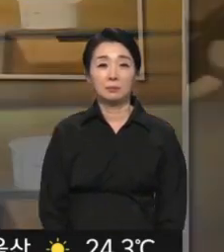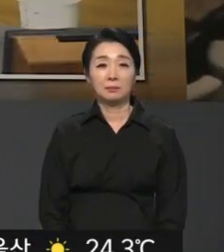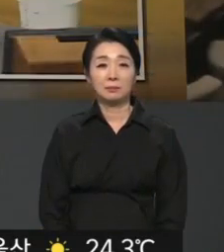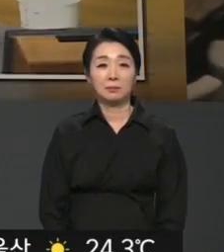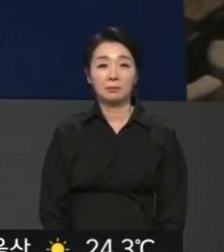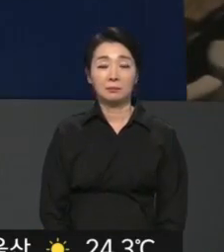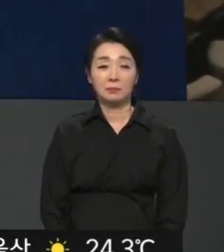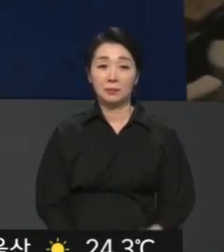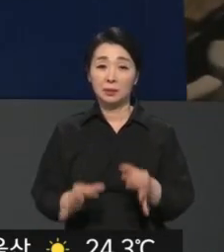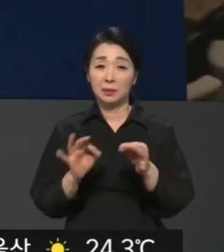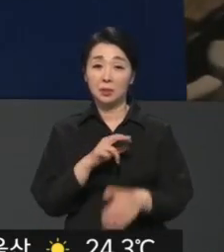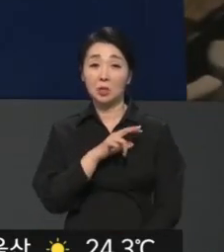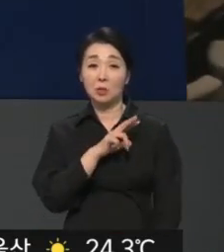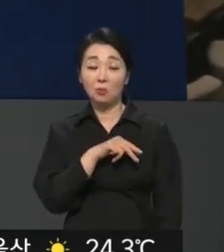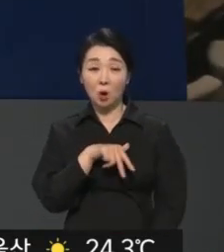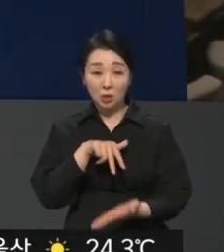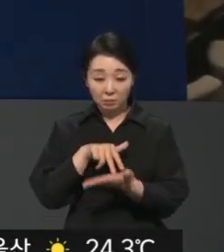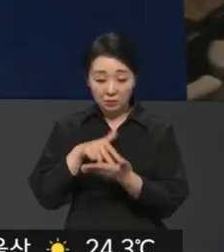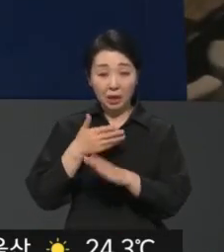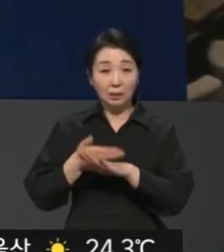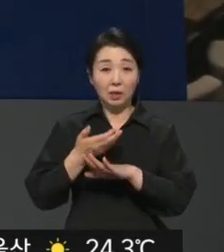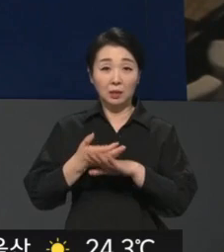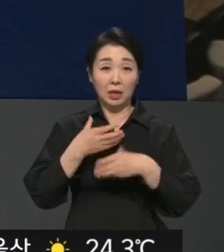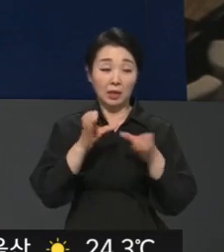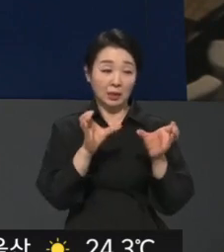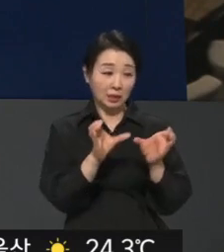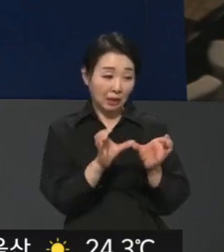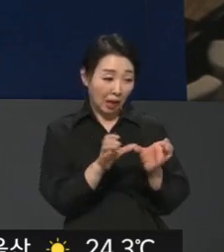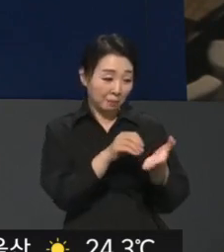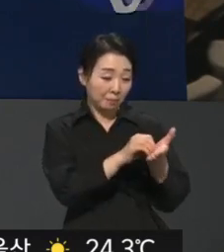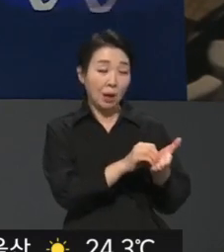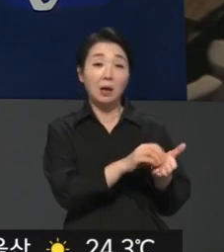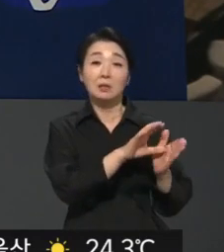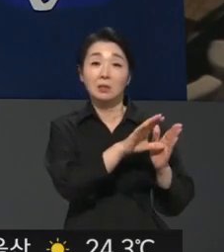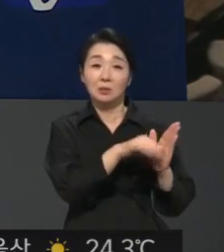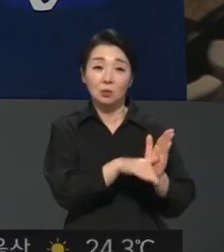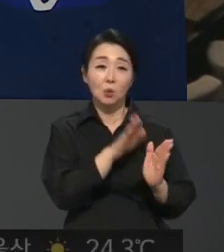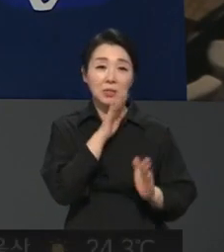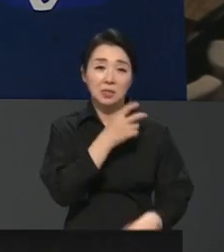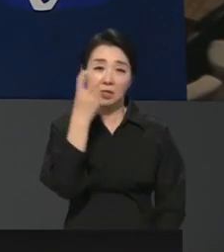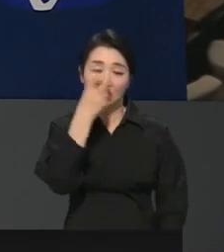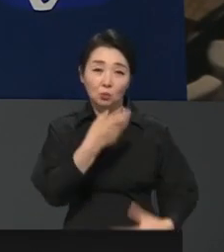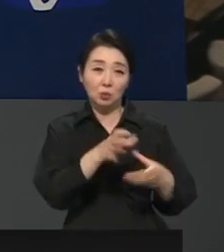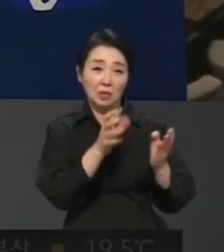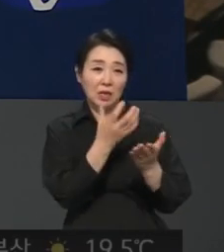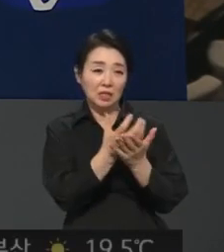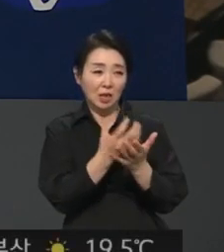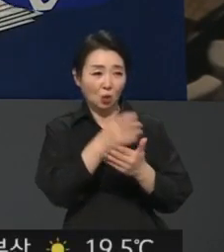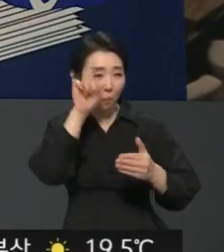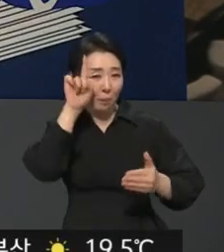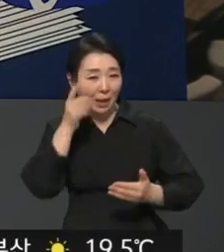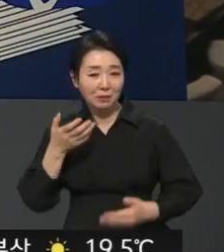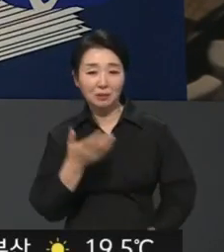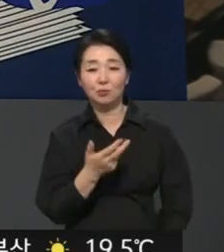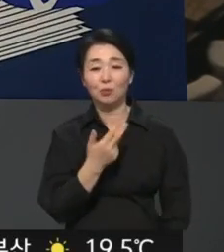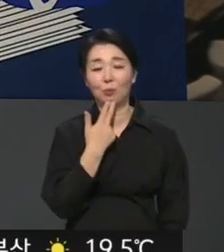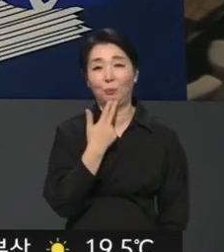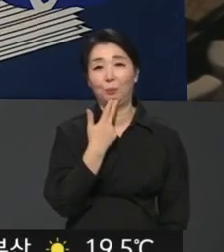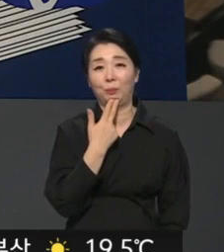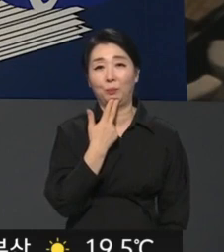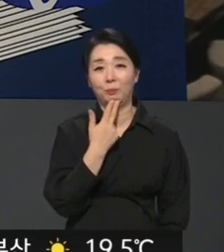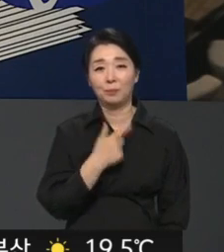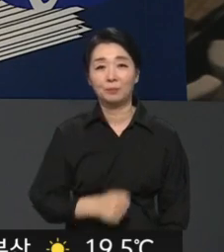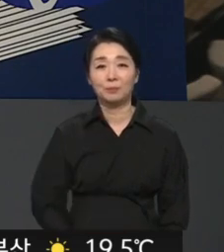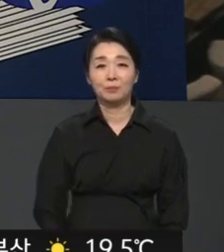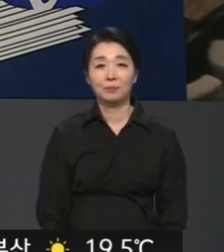네, 김 의원이 당초 입장과는 달리 당 소속이었을 때도 이 진상조사단에 자료를 다 제출하지 않았다고 하는